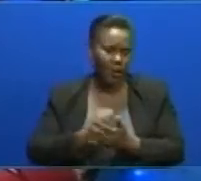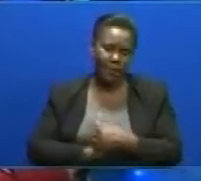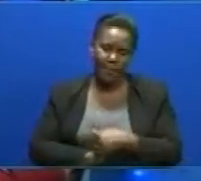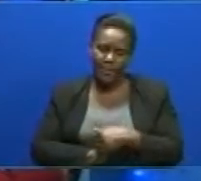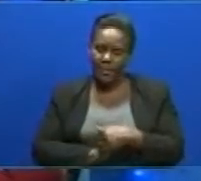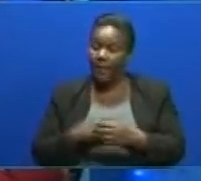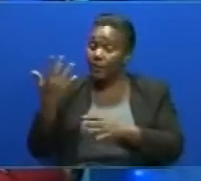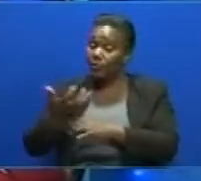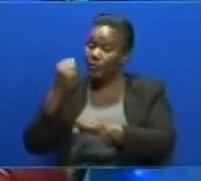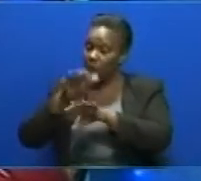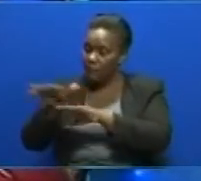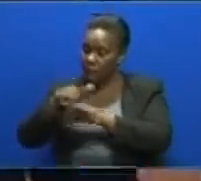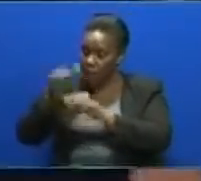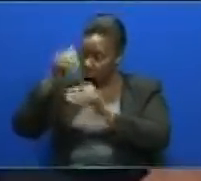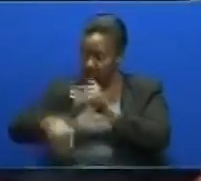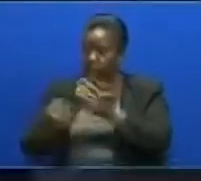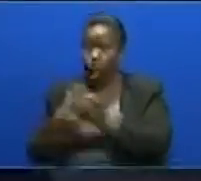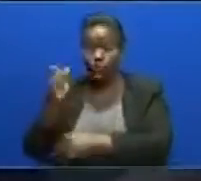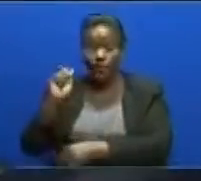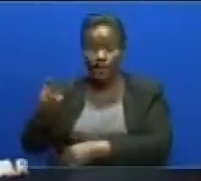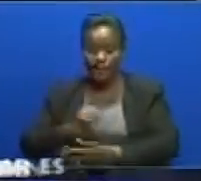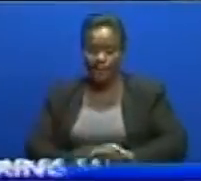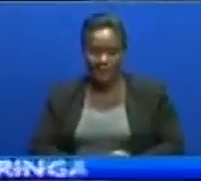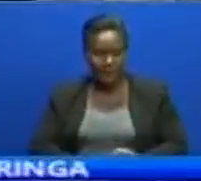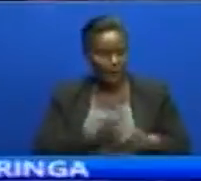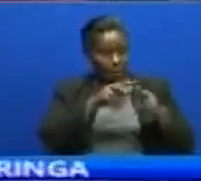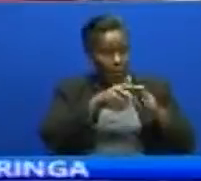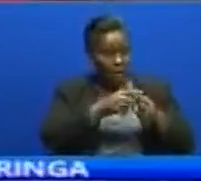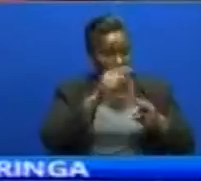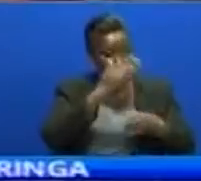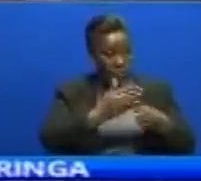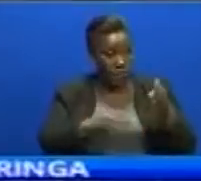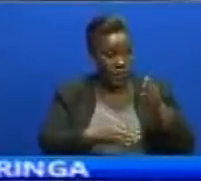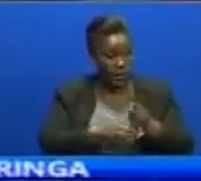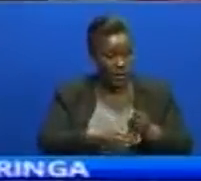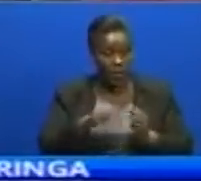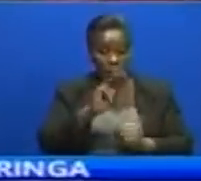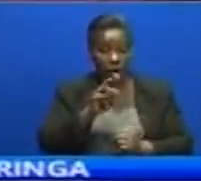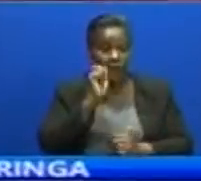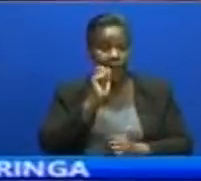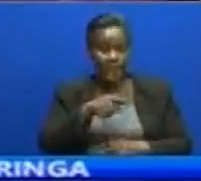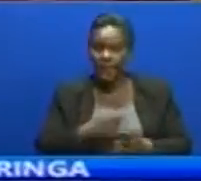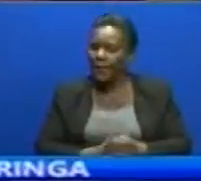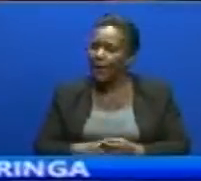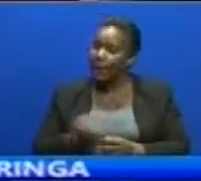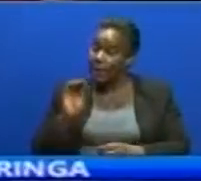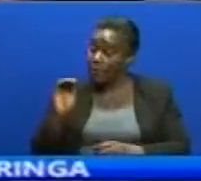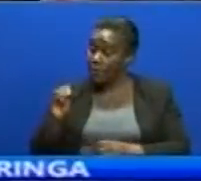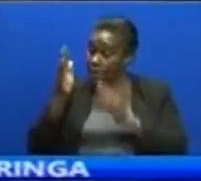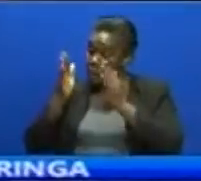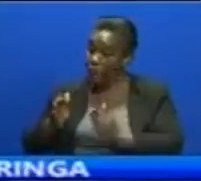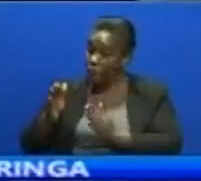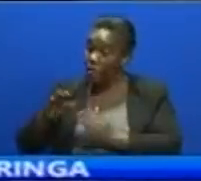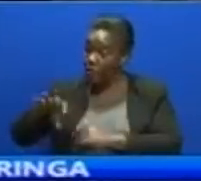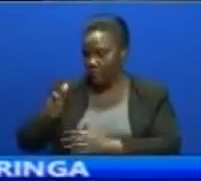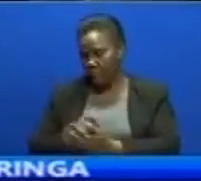Irene Mwakalinga kwa taarifa kamili. Mhandisi wa ujenzi wa halmashauri ya wilaya Iringa niko kasililika amemweleza mkuu wa mkoa wa Iringa Ali Hapi